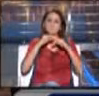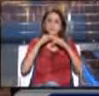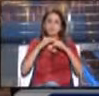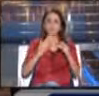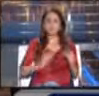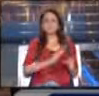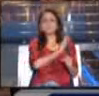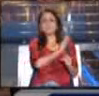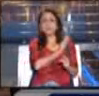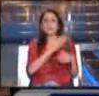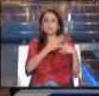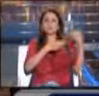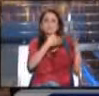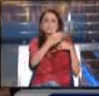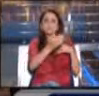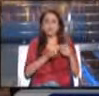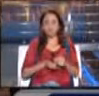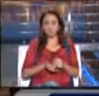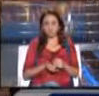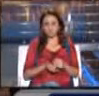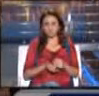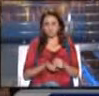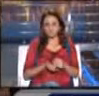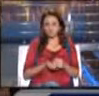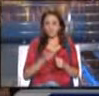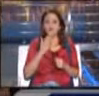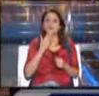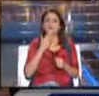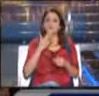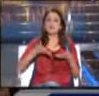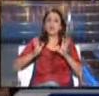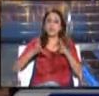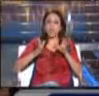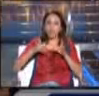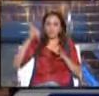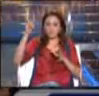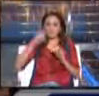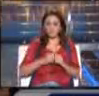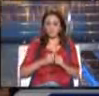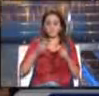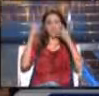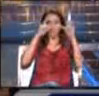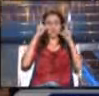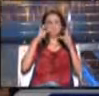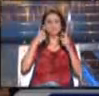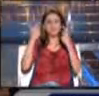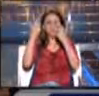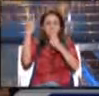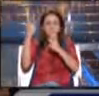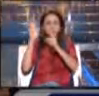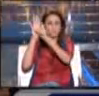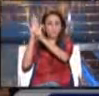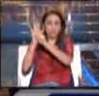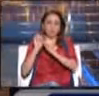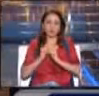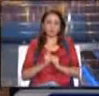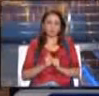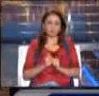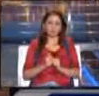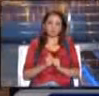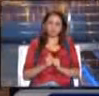لهمش ذنب؟ طب انا دلوقتي بوافق ان افريقيا تتلعب والامن بيامن في افريقيا اللي هي اكثر يعني